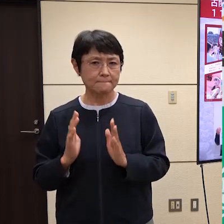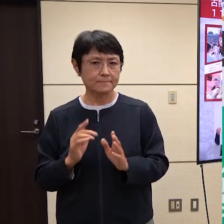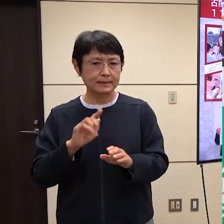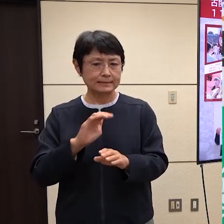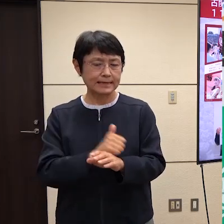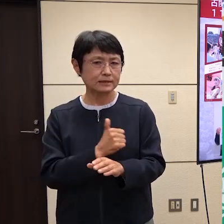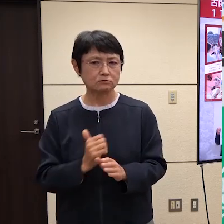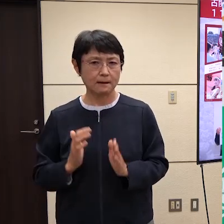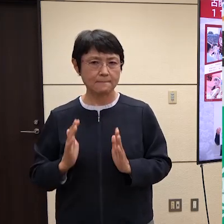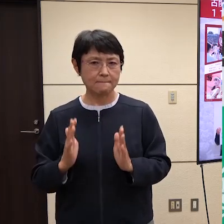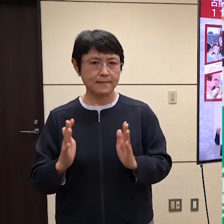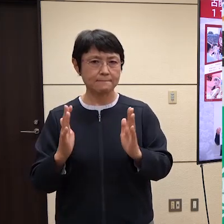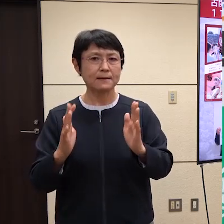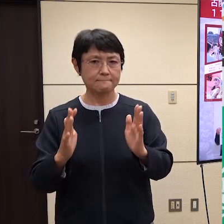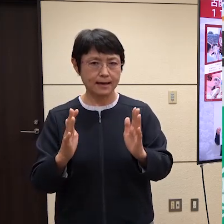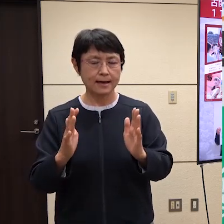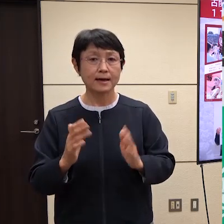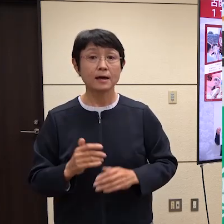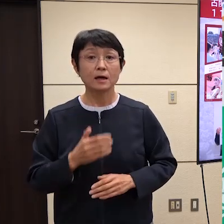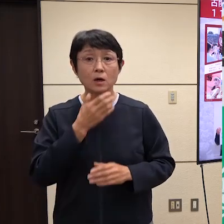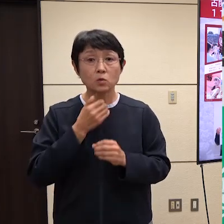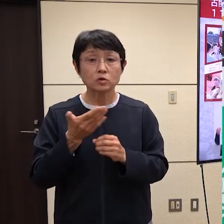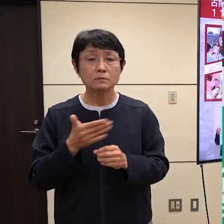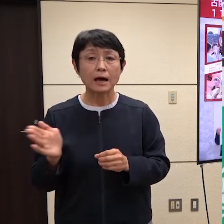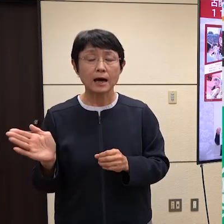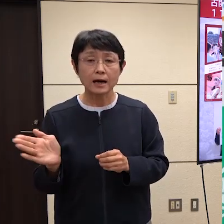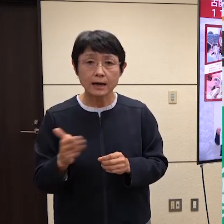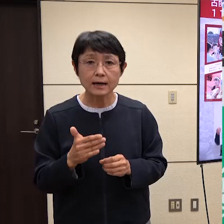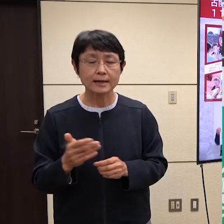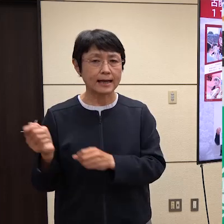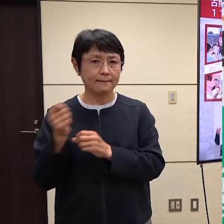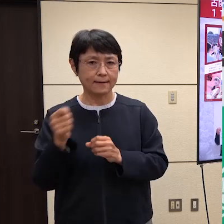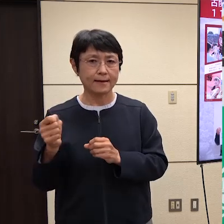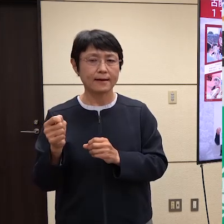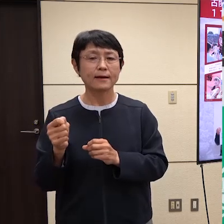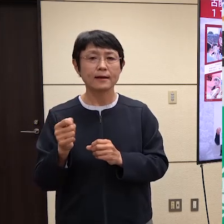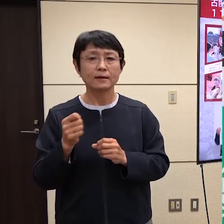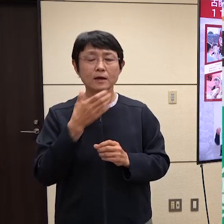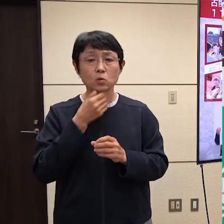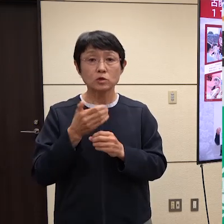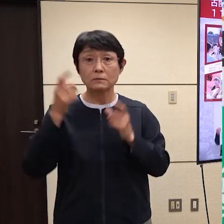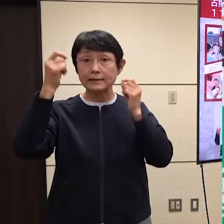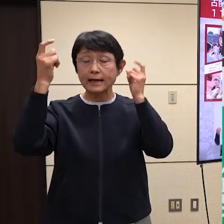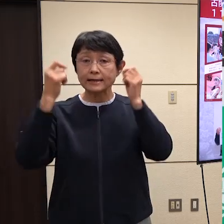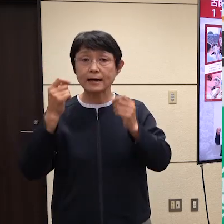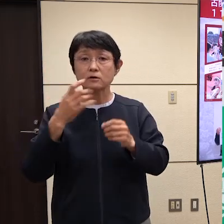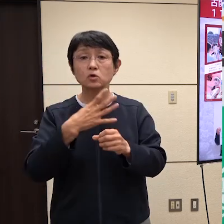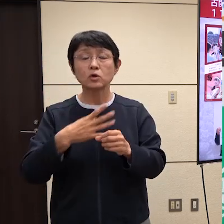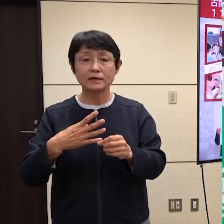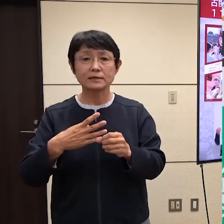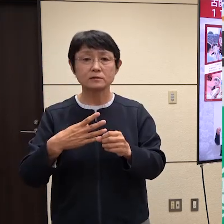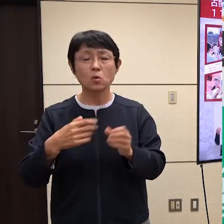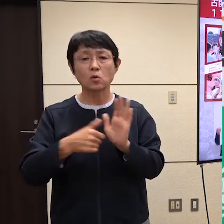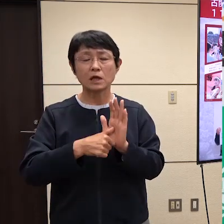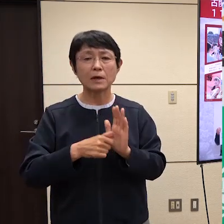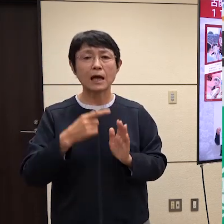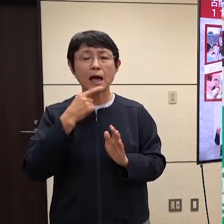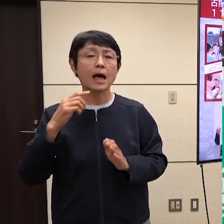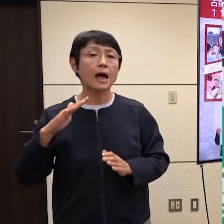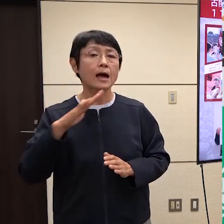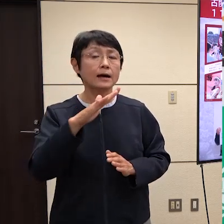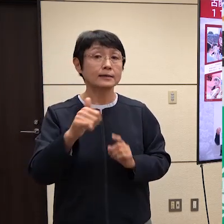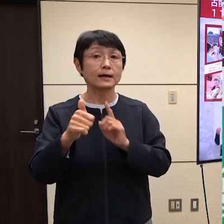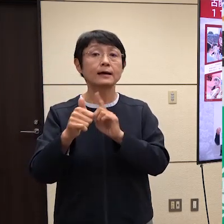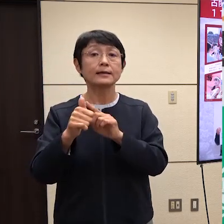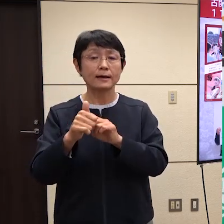から早慶へのエールということで、福島大学4年生のですね、赤坂雄介さんがアカペ